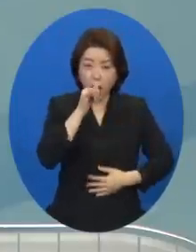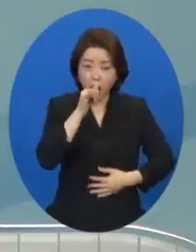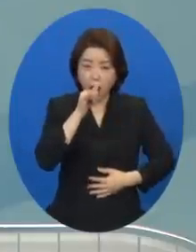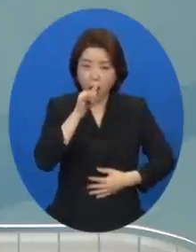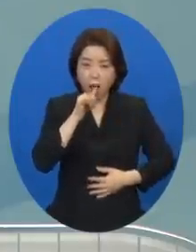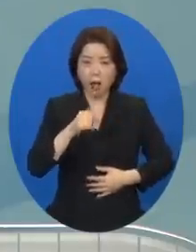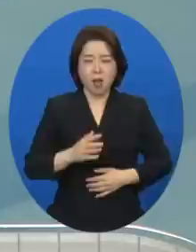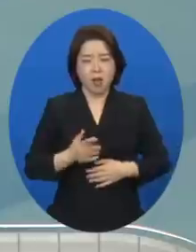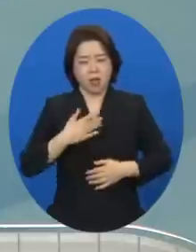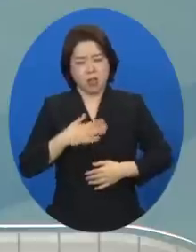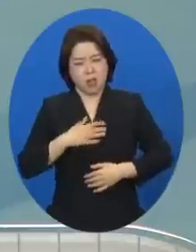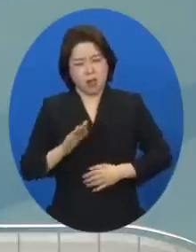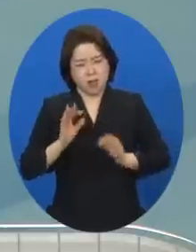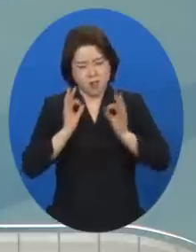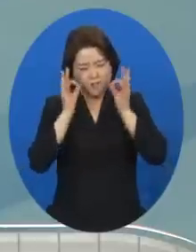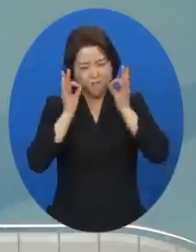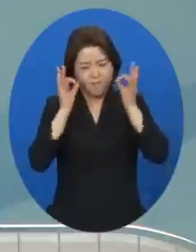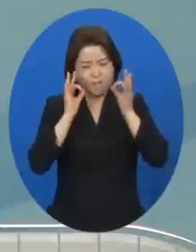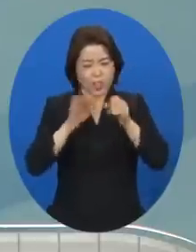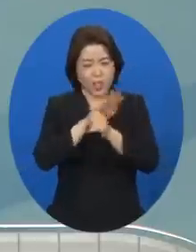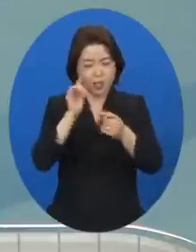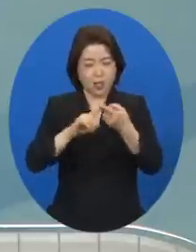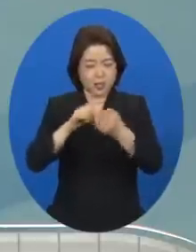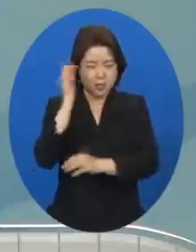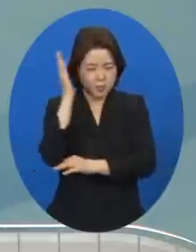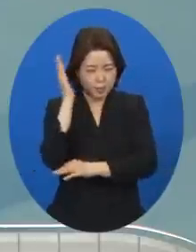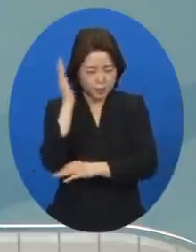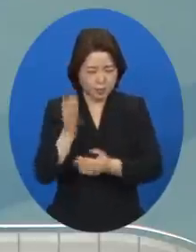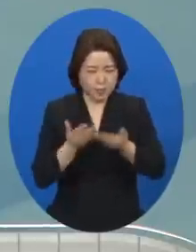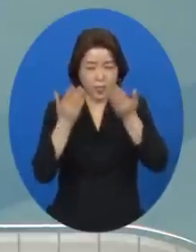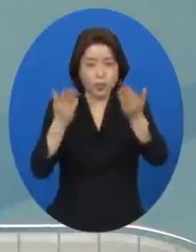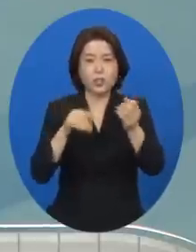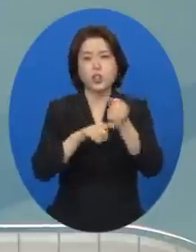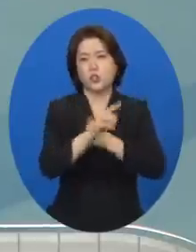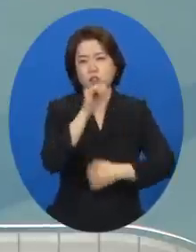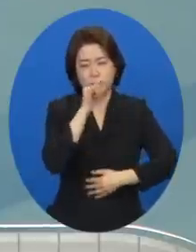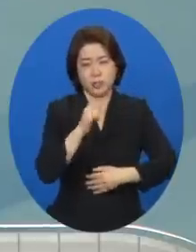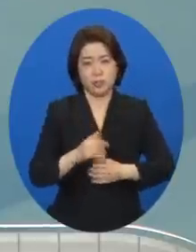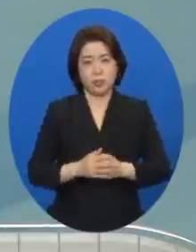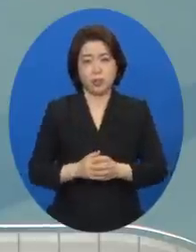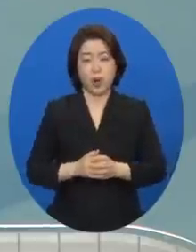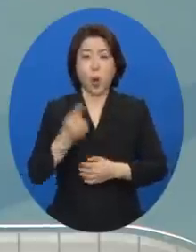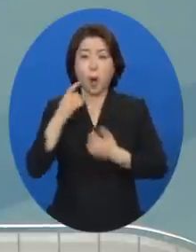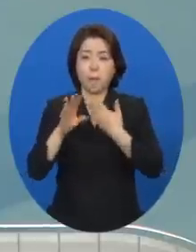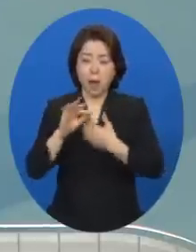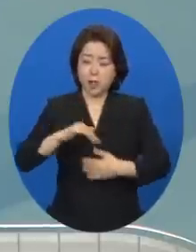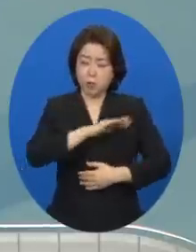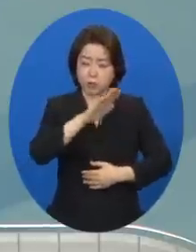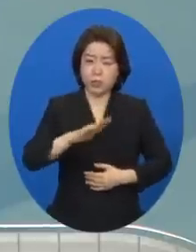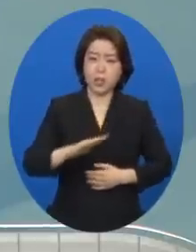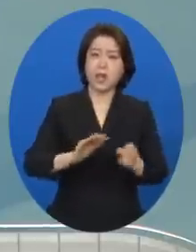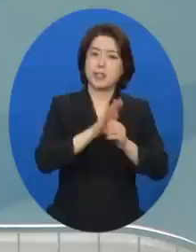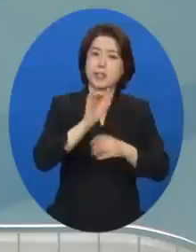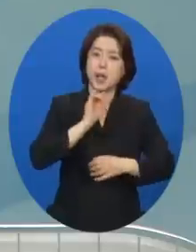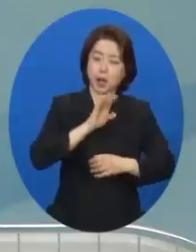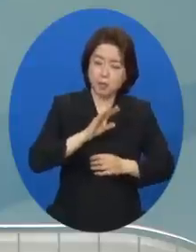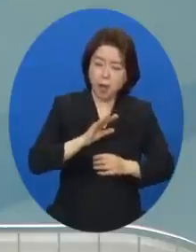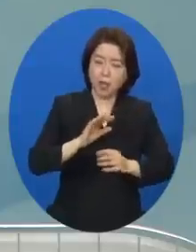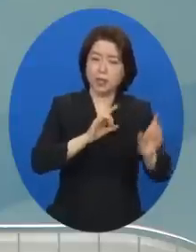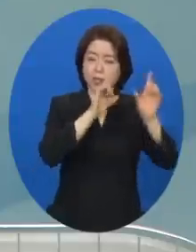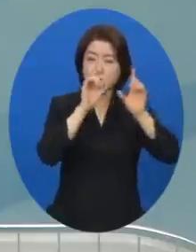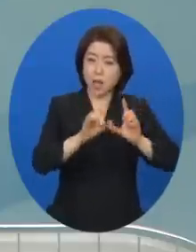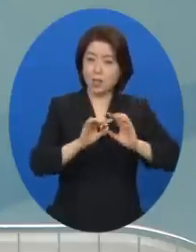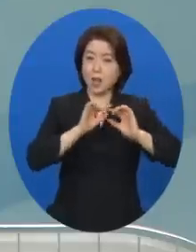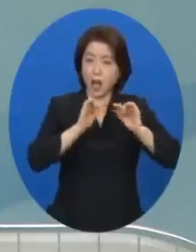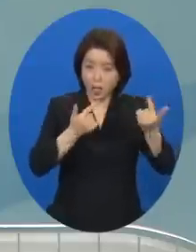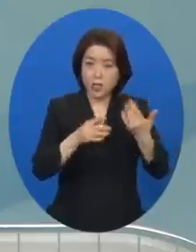사랑에 대한 말씀을 드리는 이유가 있습니다 만약에 우리가 사랑만 하며 사는 사람이 아니라면